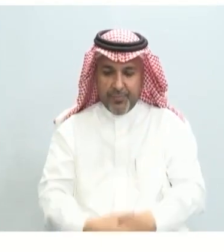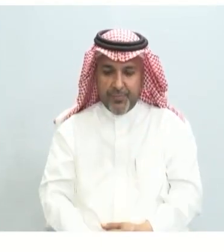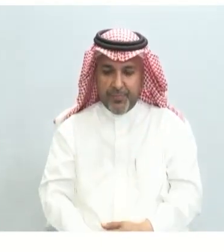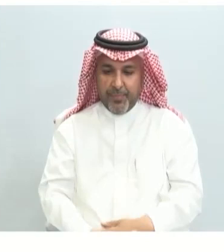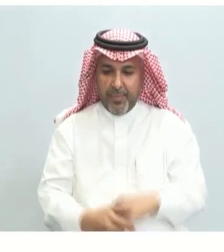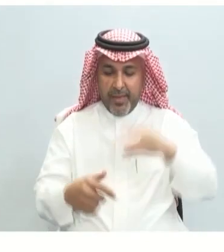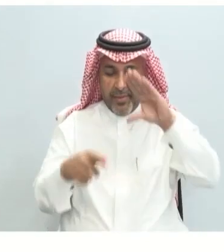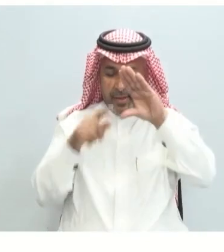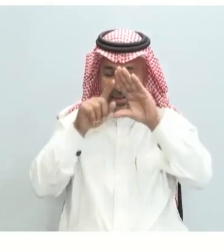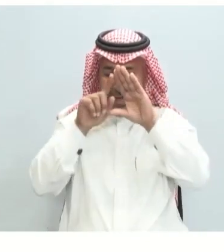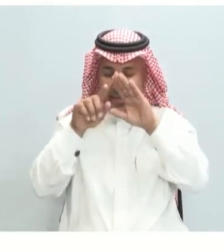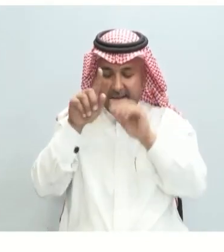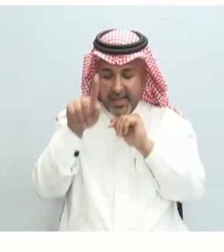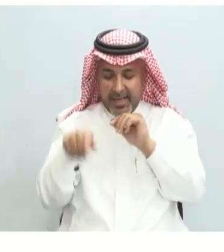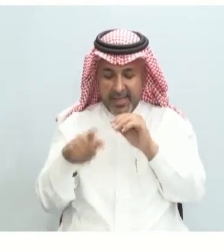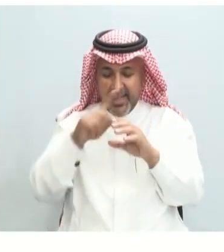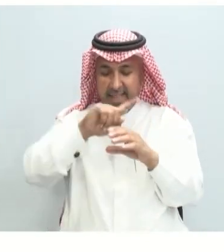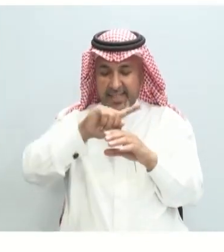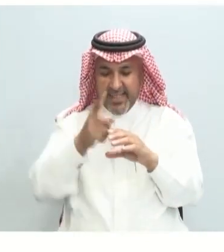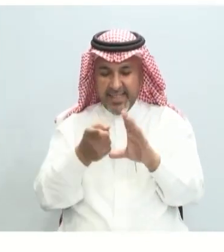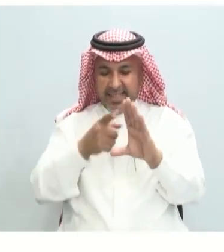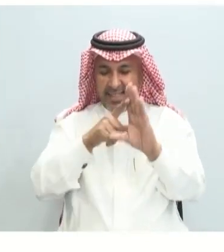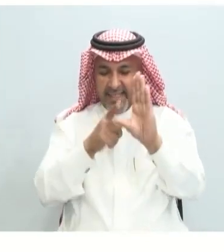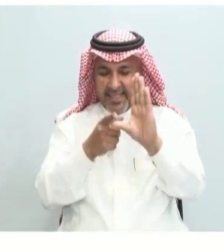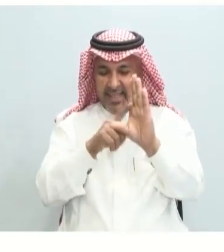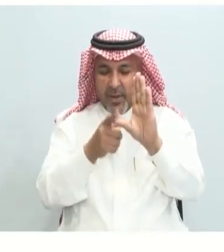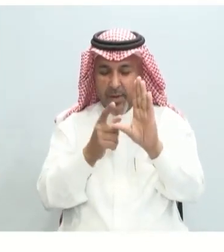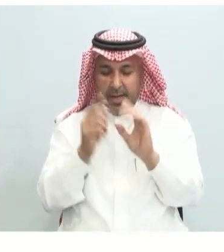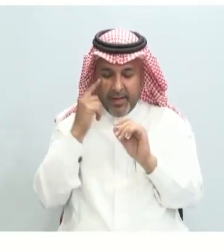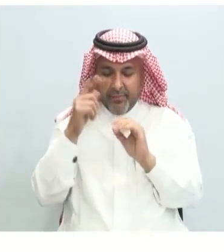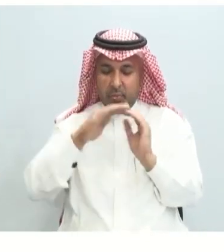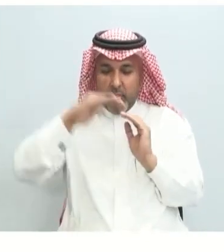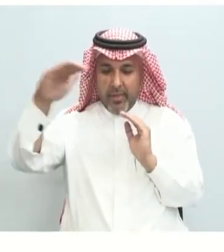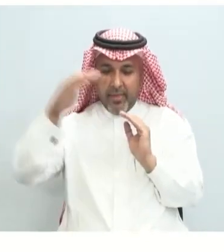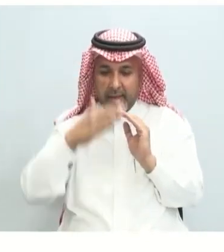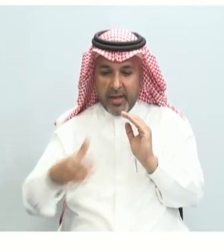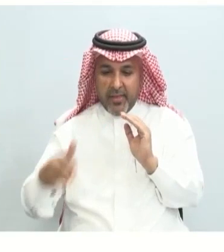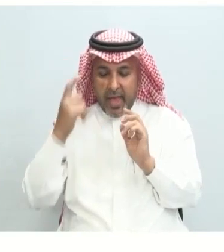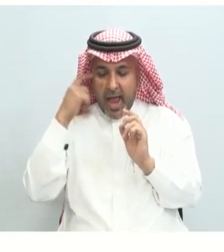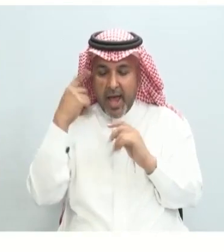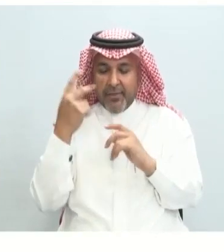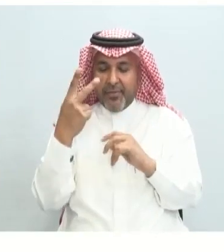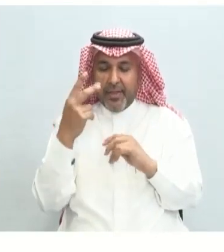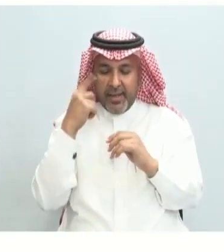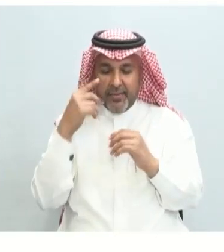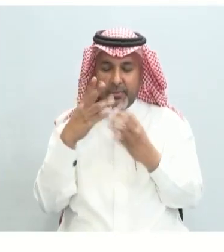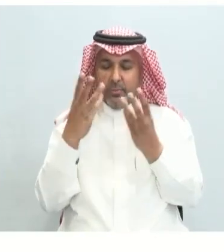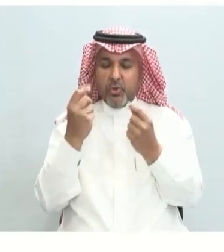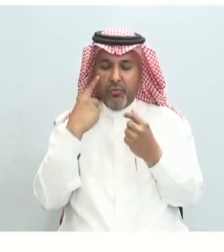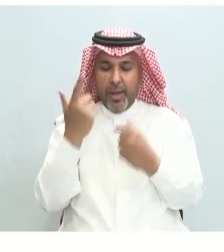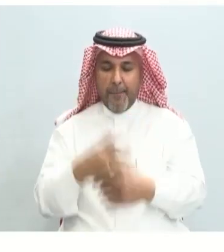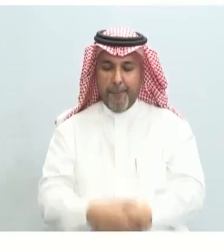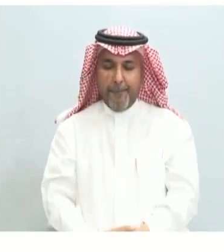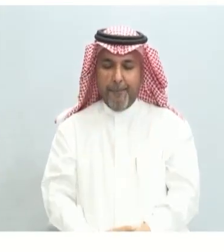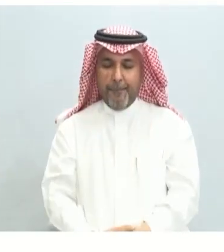20 مع 40 بتصير 60 وعندك الضلع هذا ثلاثه والضلع هذا اربعه والمطلوب منك ايجاد الضلع المفقود اللي هو